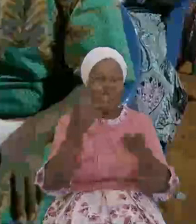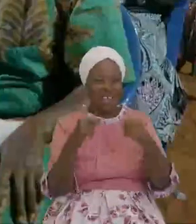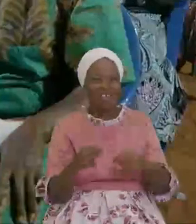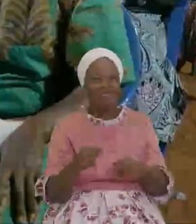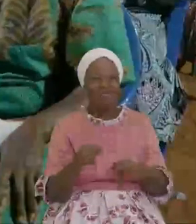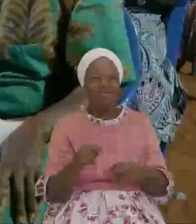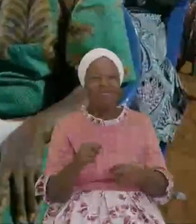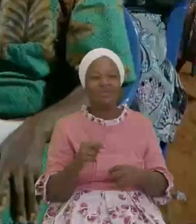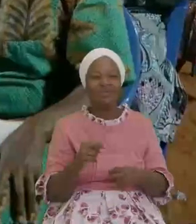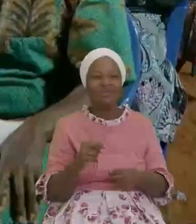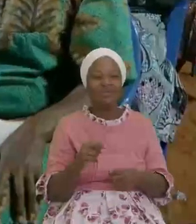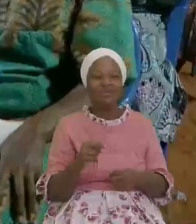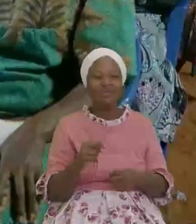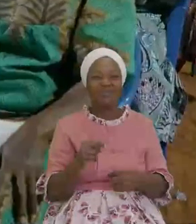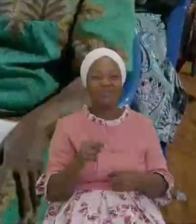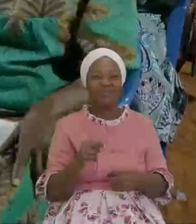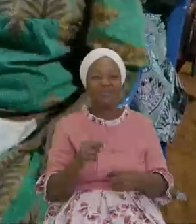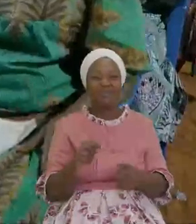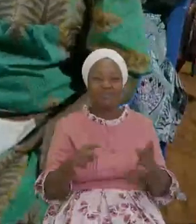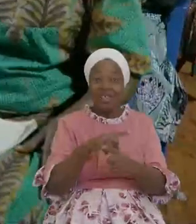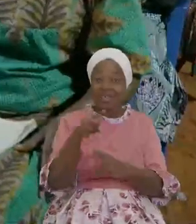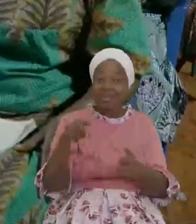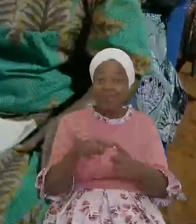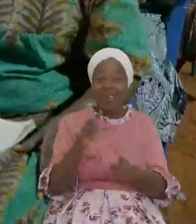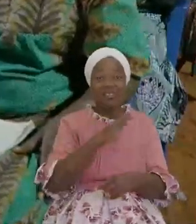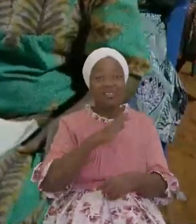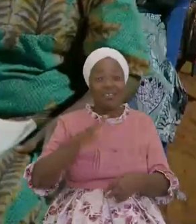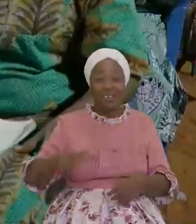J'ai dit Dieu merci, tu vas venir.